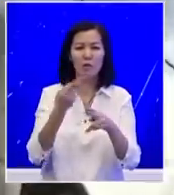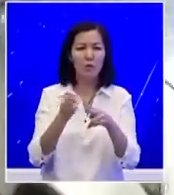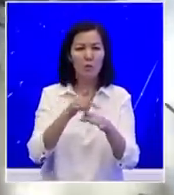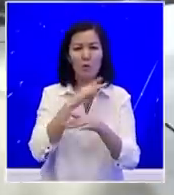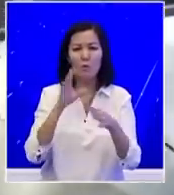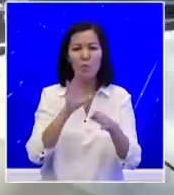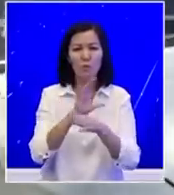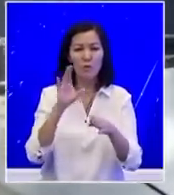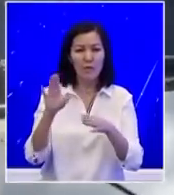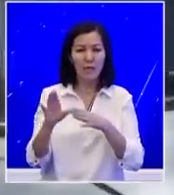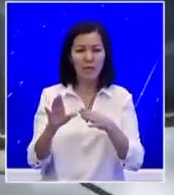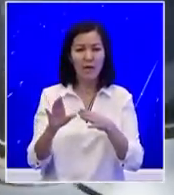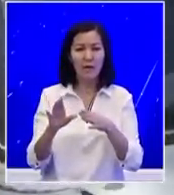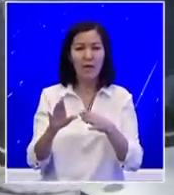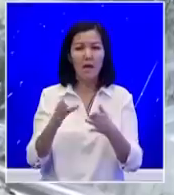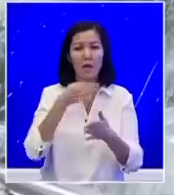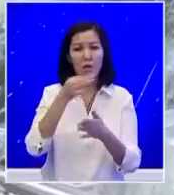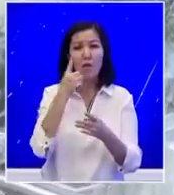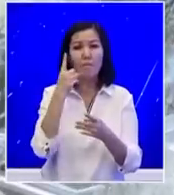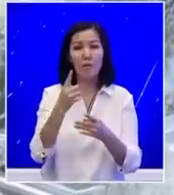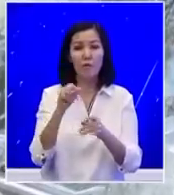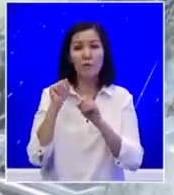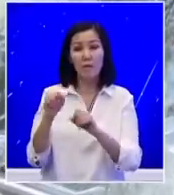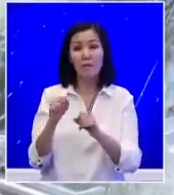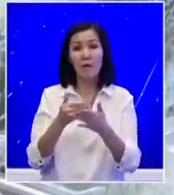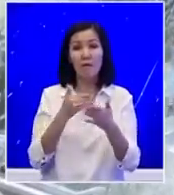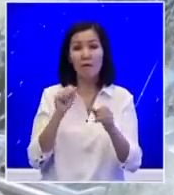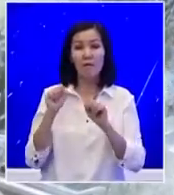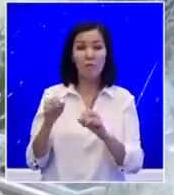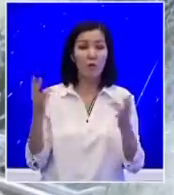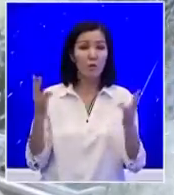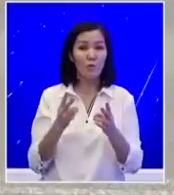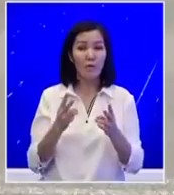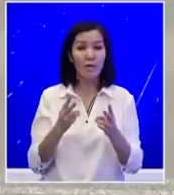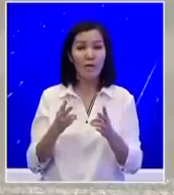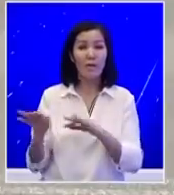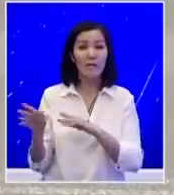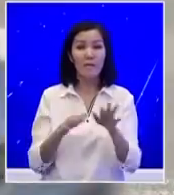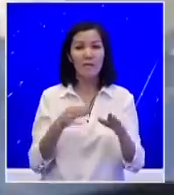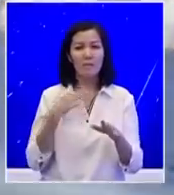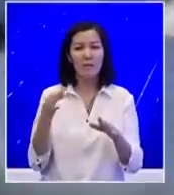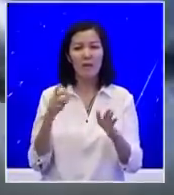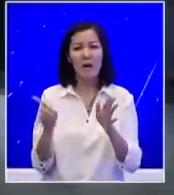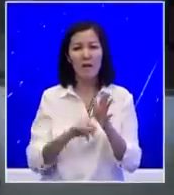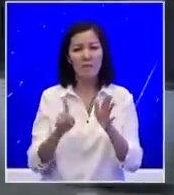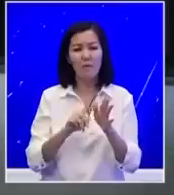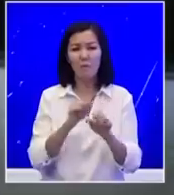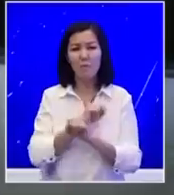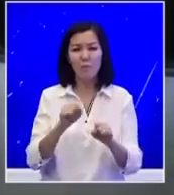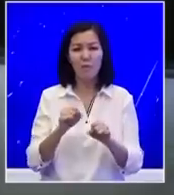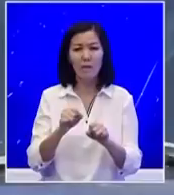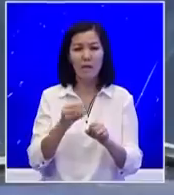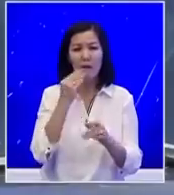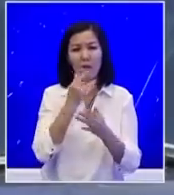жиі жолданады. Мамандардың жауабы біреу: сақтықта қорлық жоқ. Кешенді талаптардың бірі бейсауат жүрмеу. Тек азық-түлік